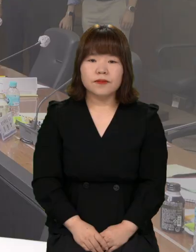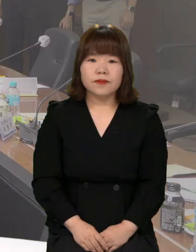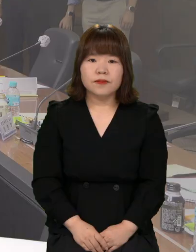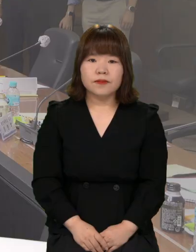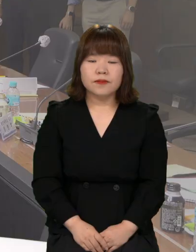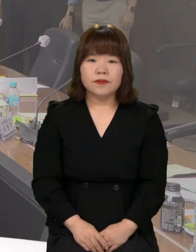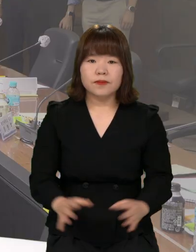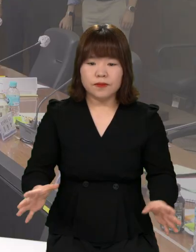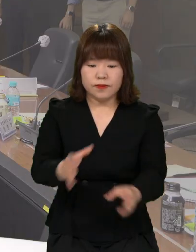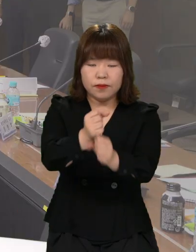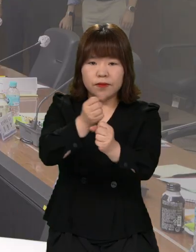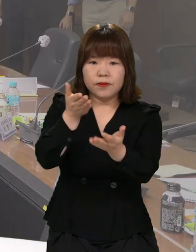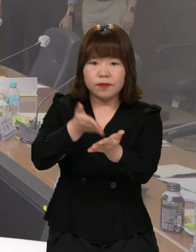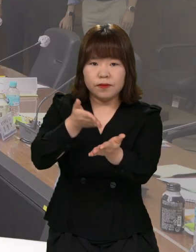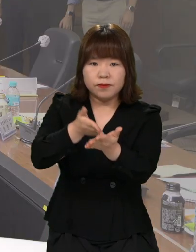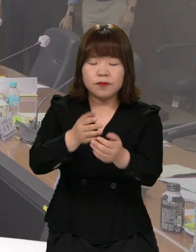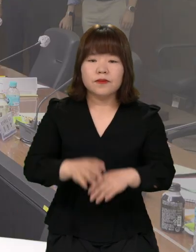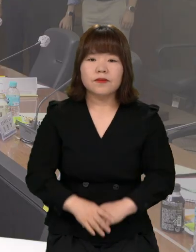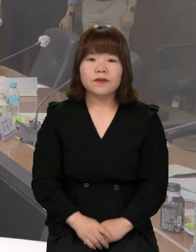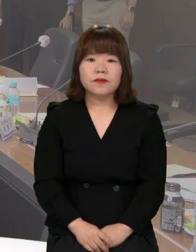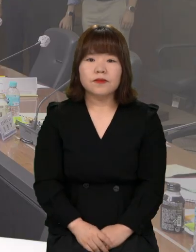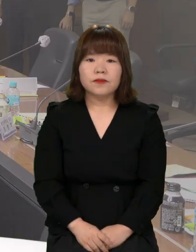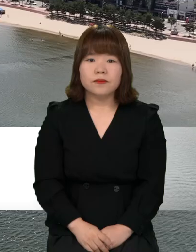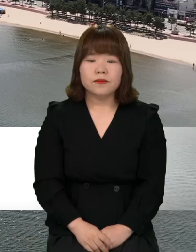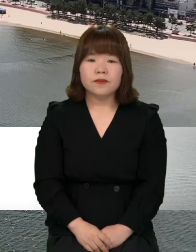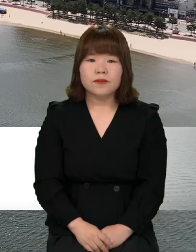마무리합니다 간추린 소식입니다